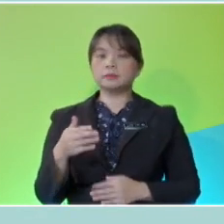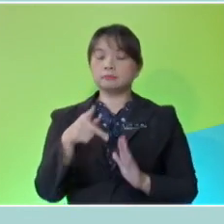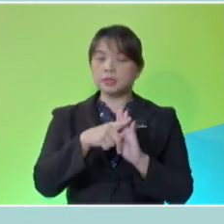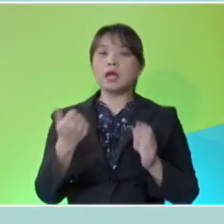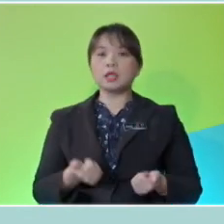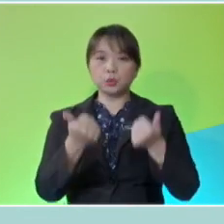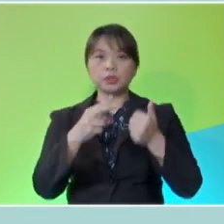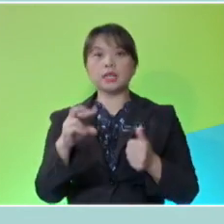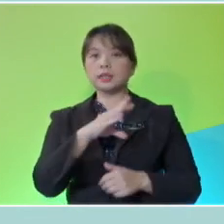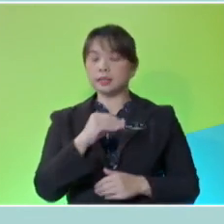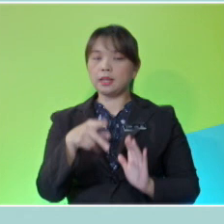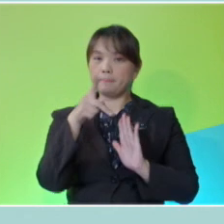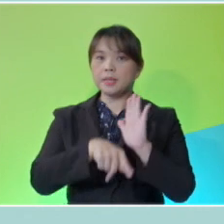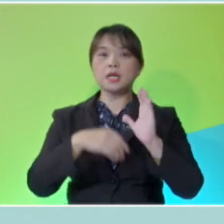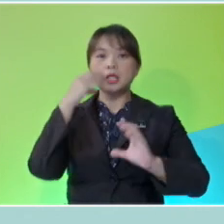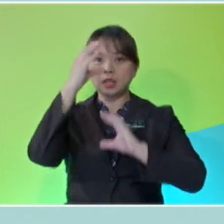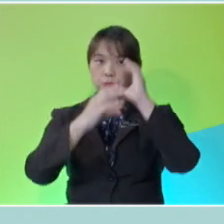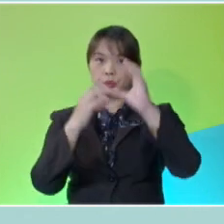jadi itu hubungkan